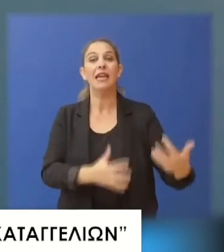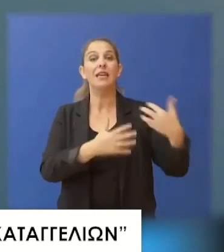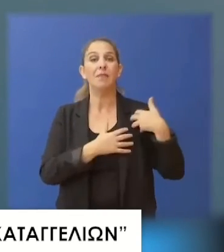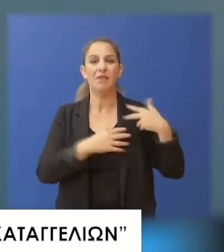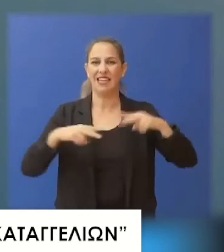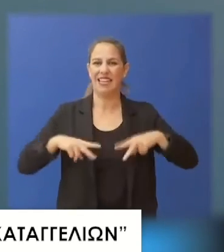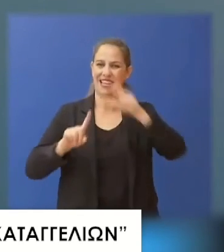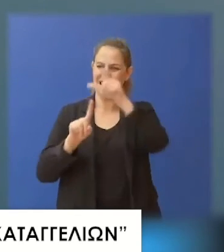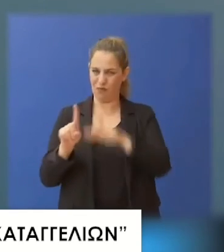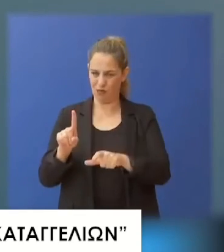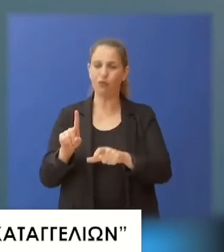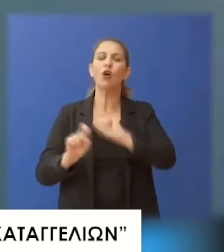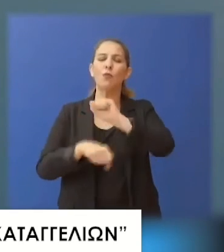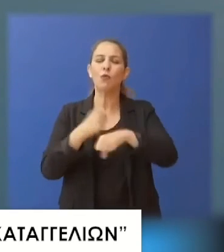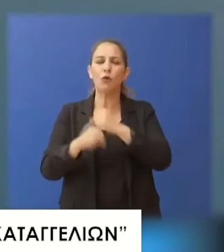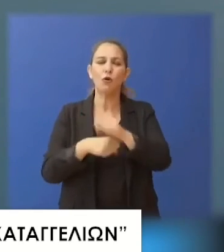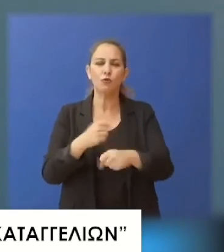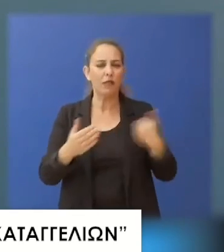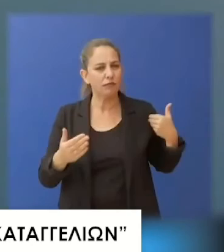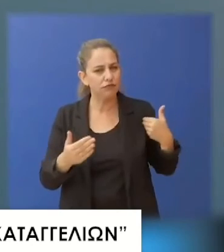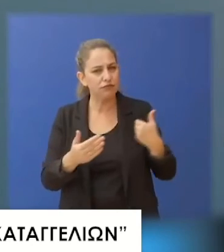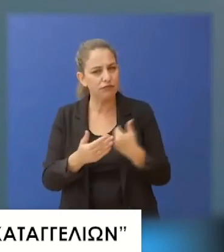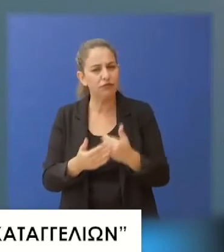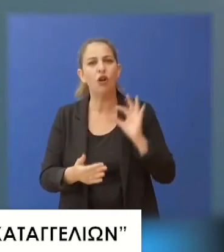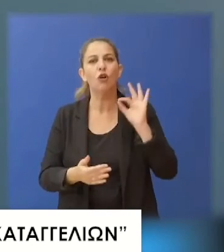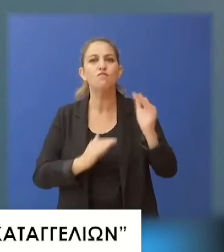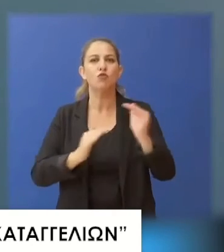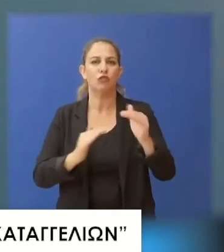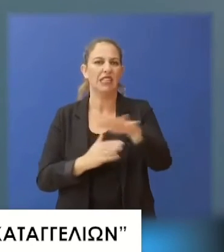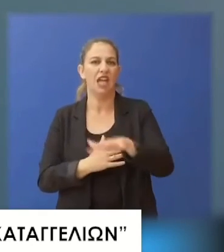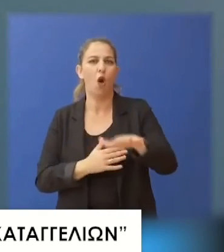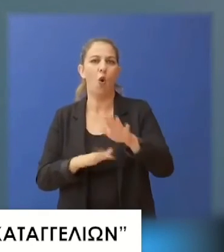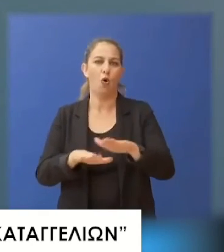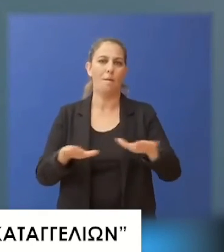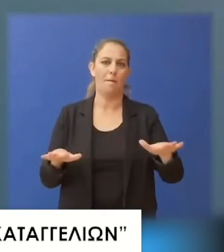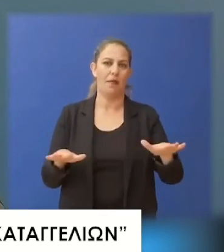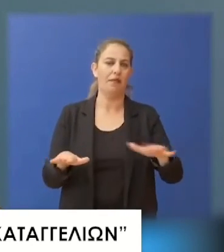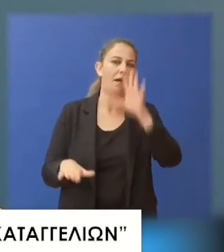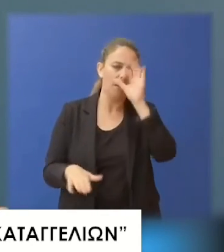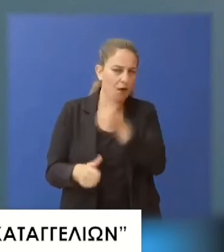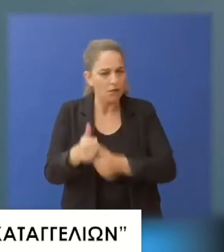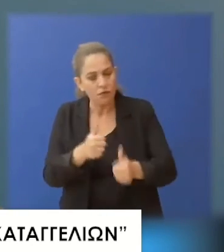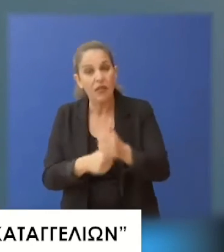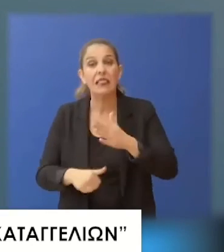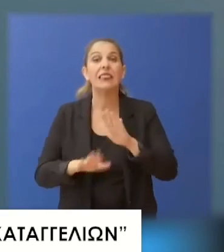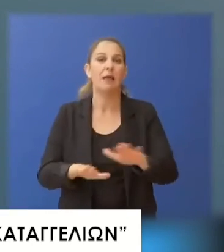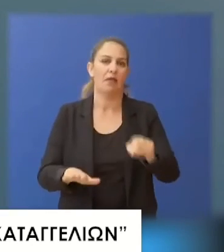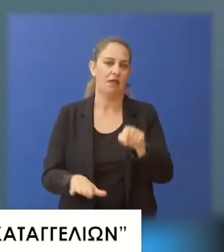και καιρό για τη θεσμική οχύρωση και οργάνωση του χώρου με μοναδική μέρημνα, με απόλυτη προτεραιότητα, το καλό των